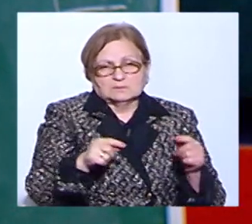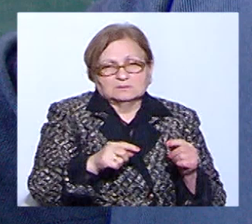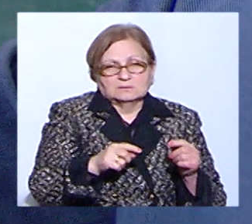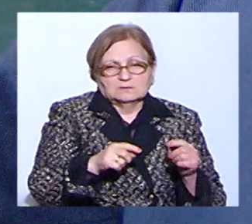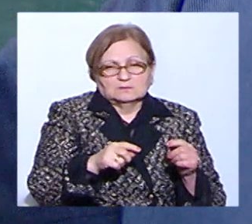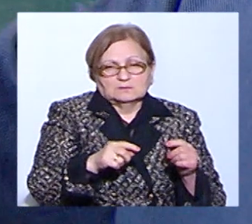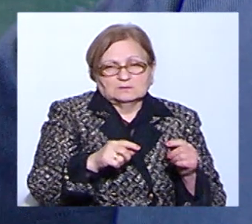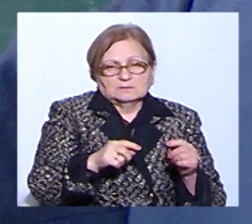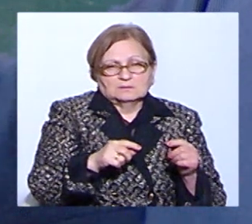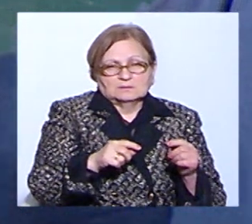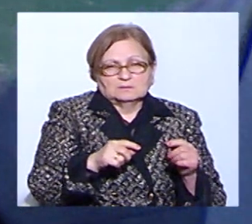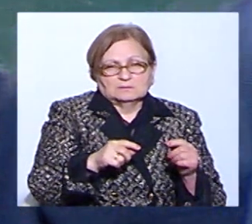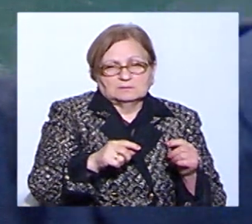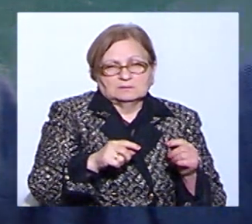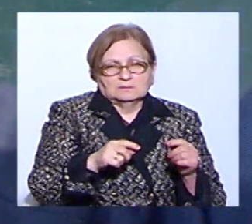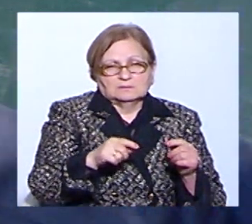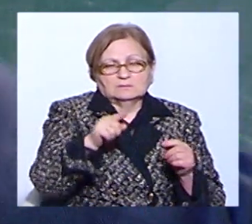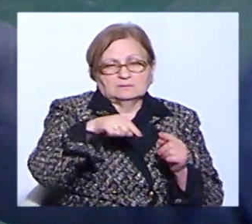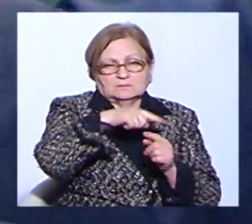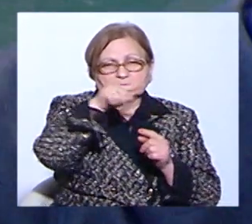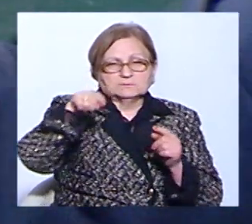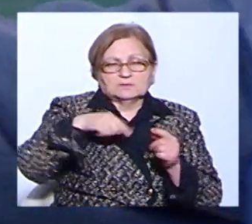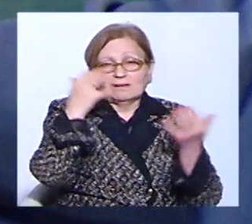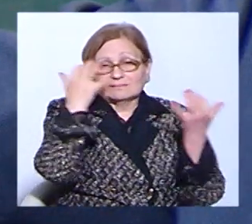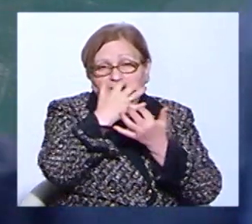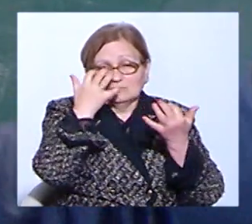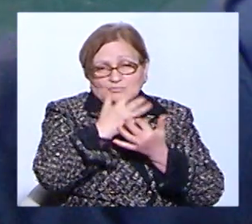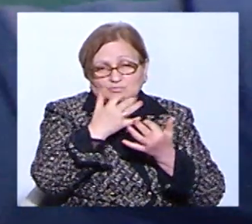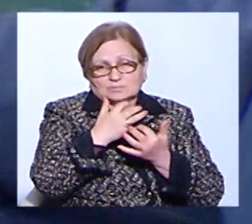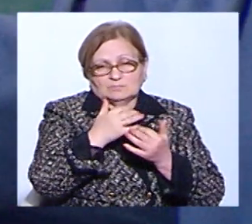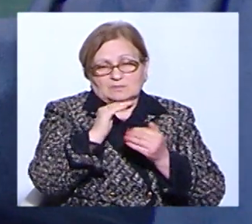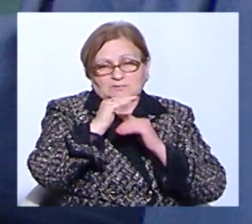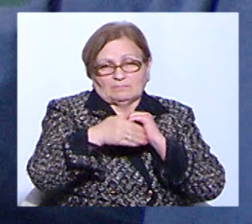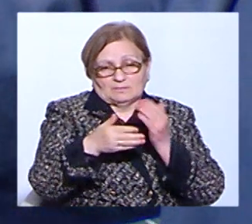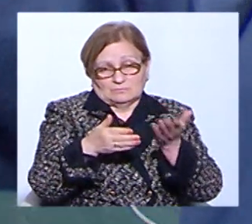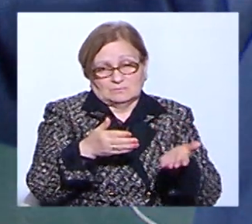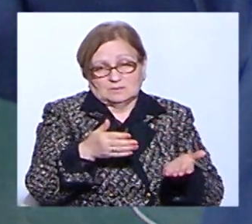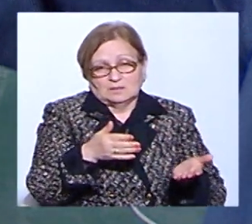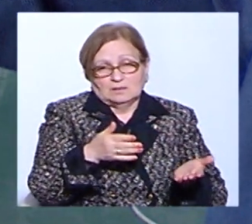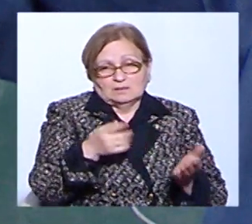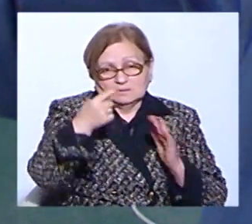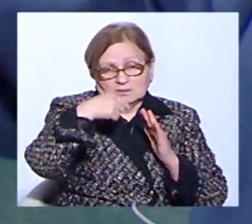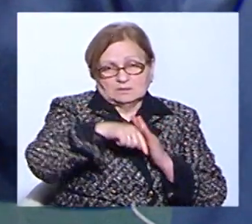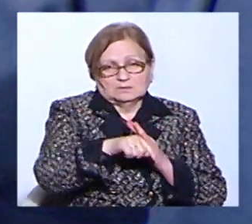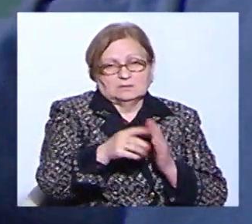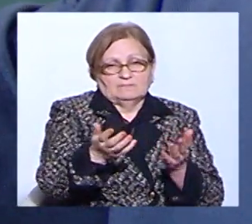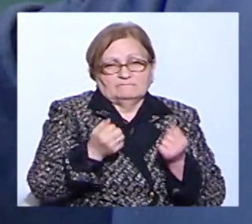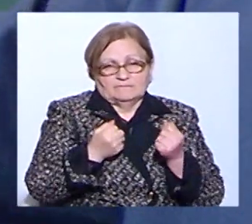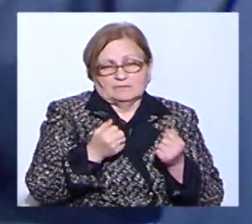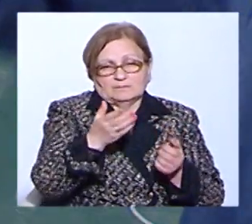და ეს წრის ნაწილი არ გამოჩნდება, იმიტომ რომ დაფარული იქნება, და ვიღებთ აი